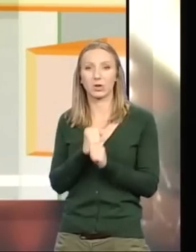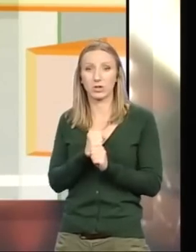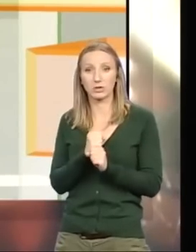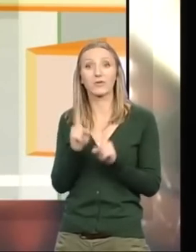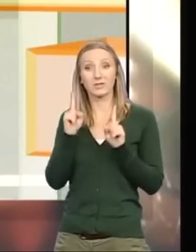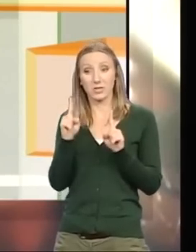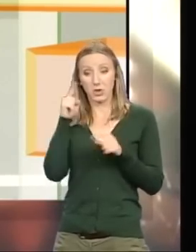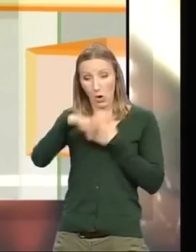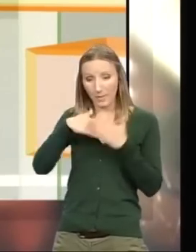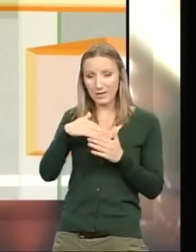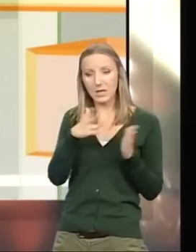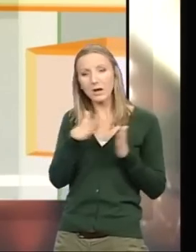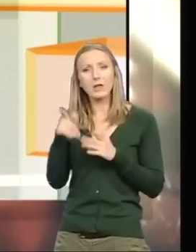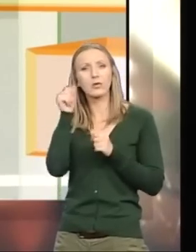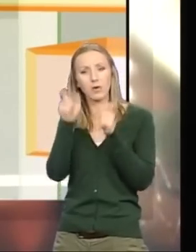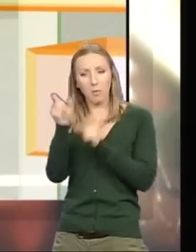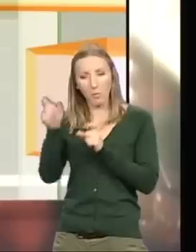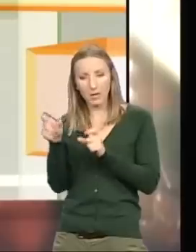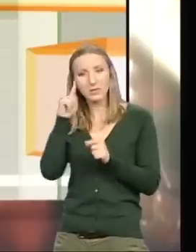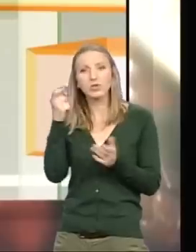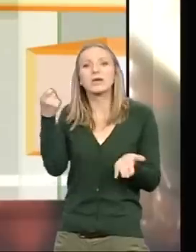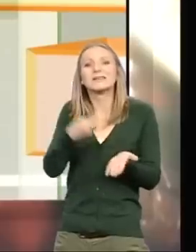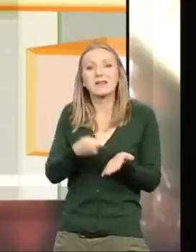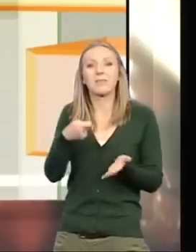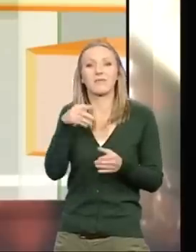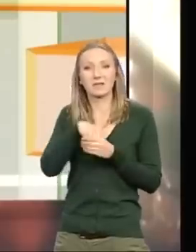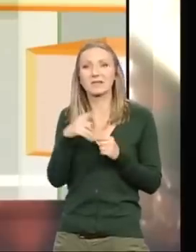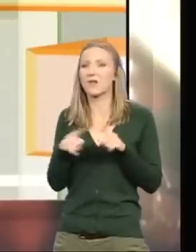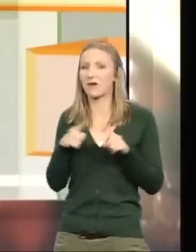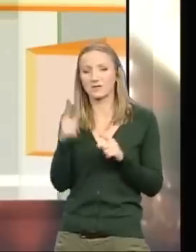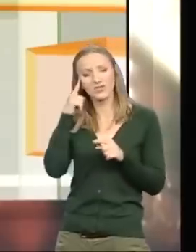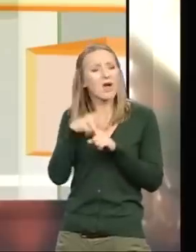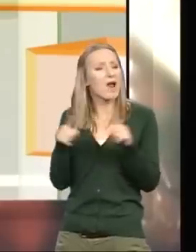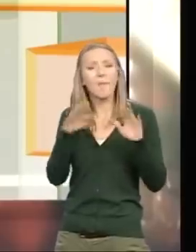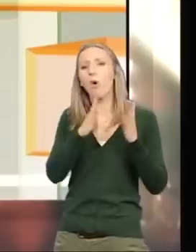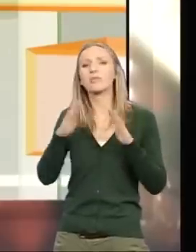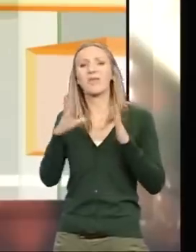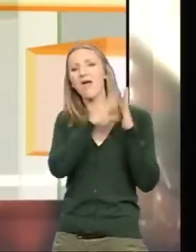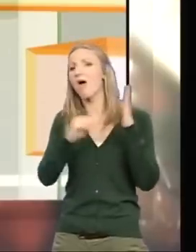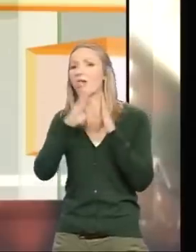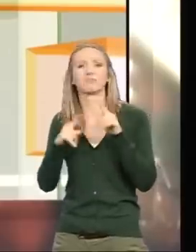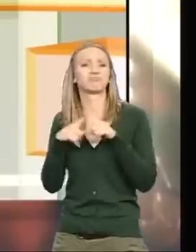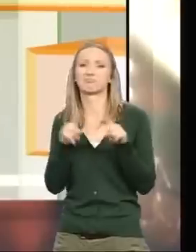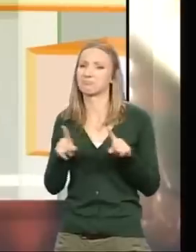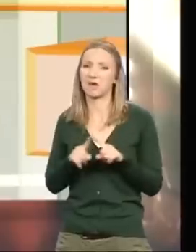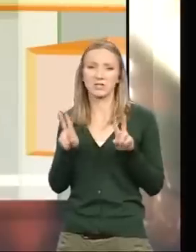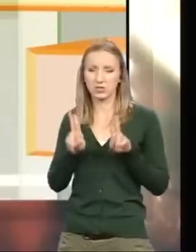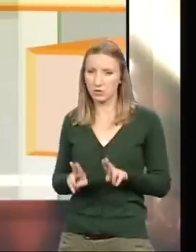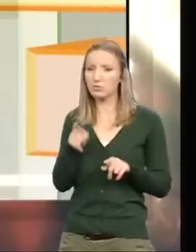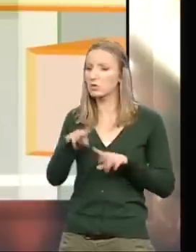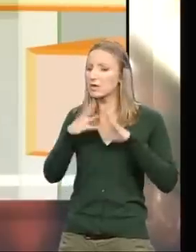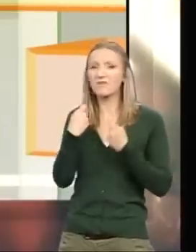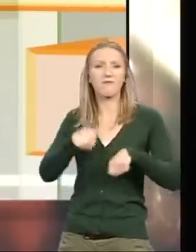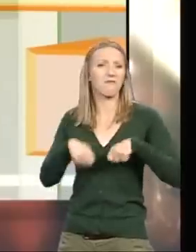čak i kombinacija redovne populacije i iznemljivanja stanova i tako. Različiti su modeli mogući. To je sve